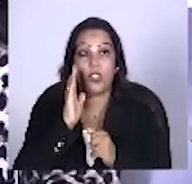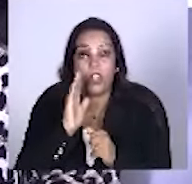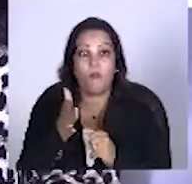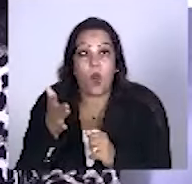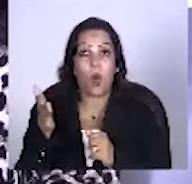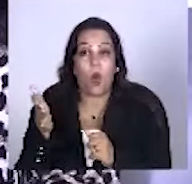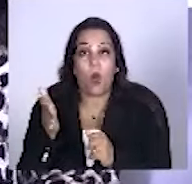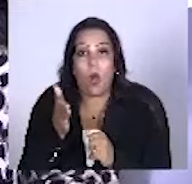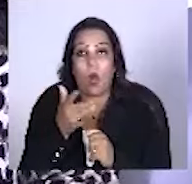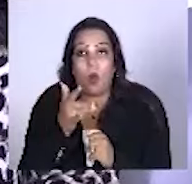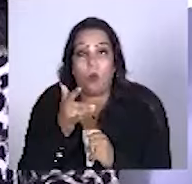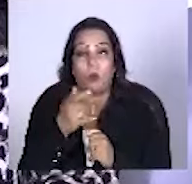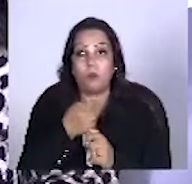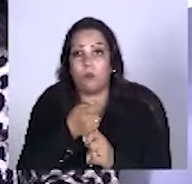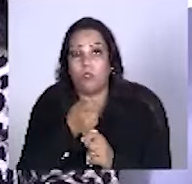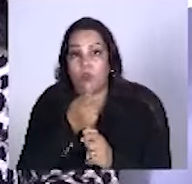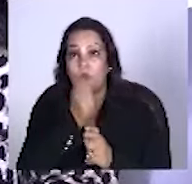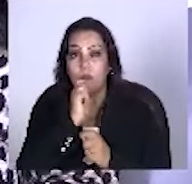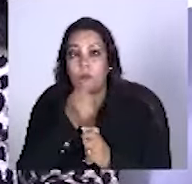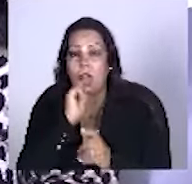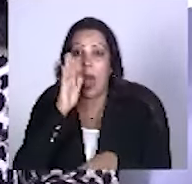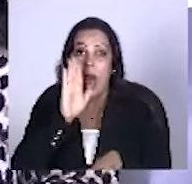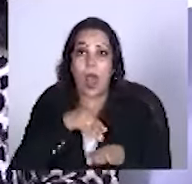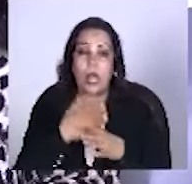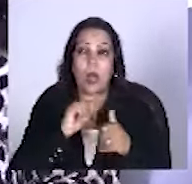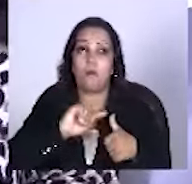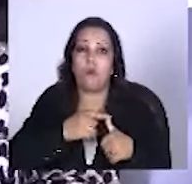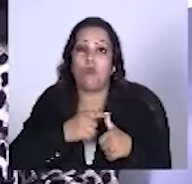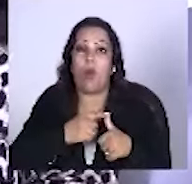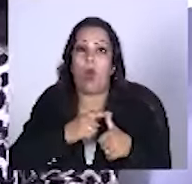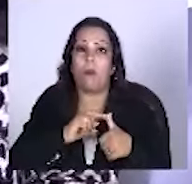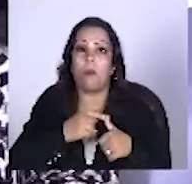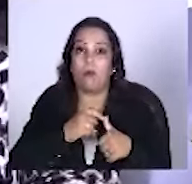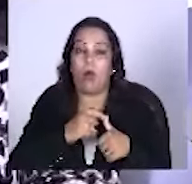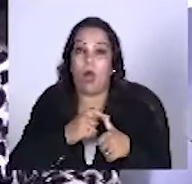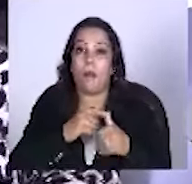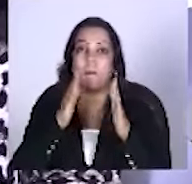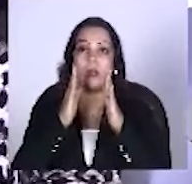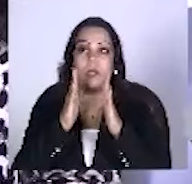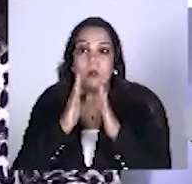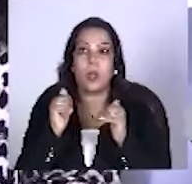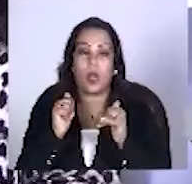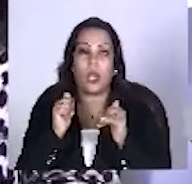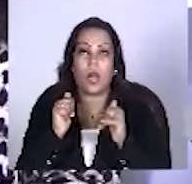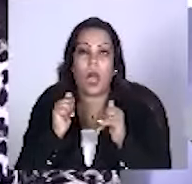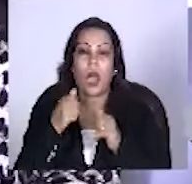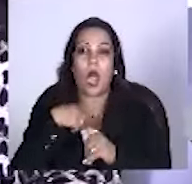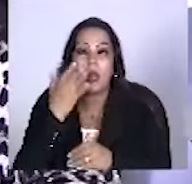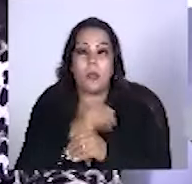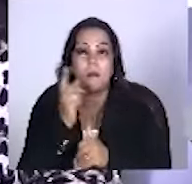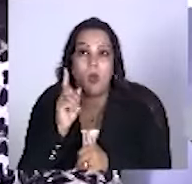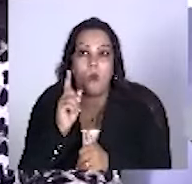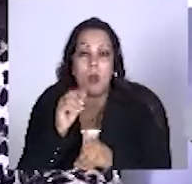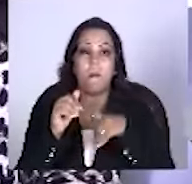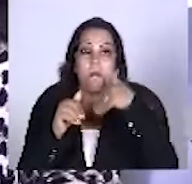انهم ياخدوا اللي موجود داخل مصر بناء على اني في البطاقه المصريه اعزب ابني مثبت في الخارج انه ابني